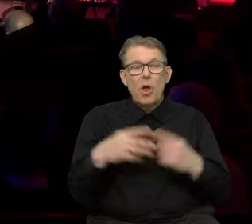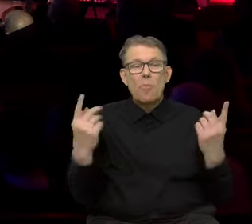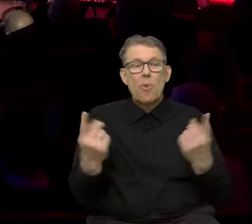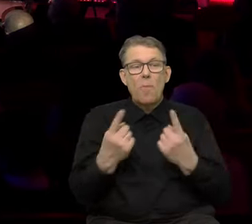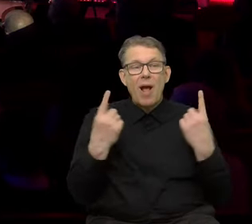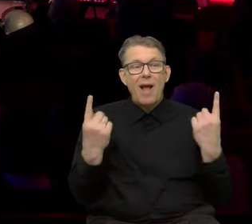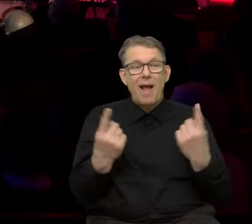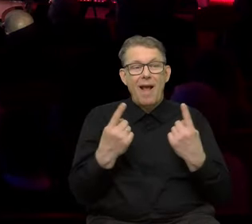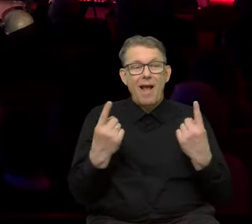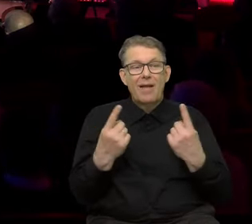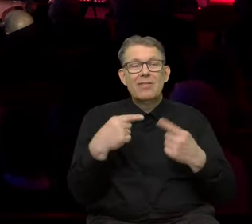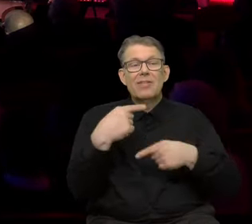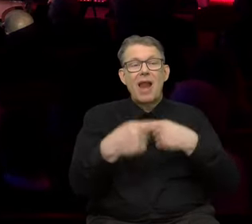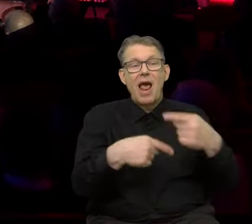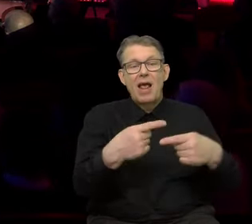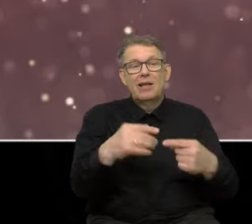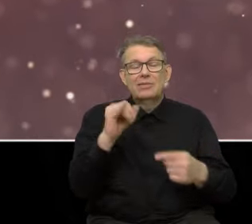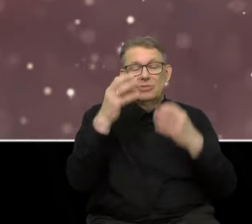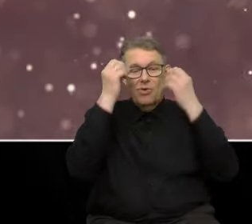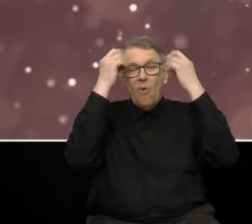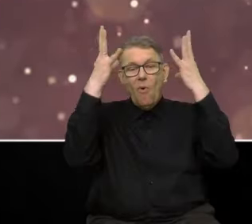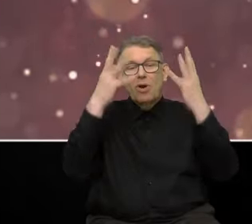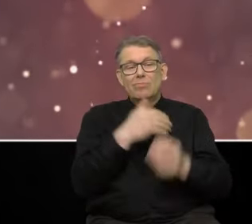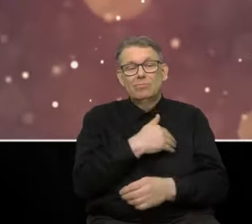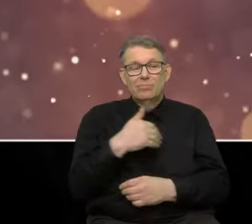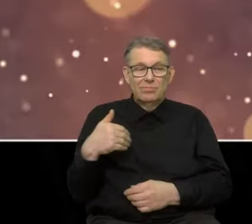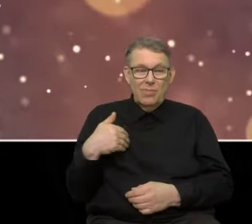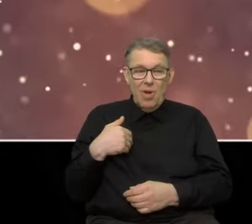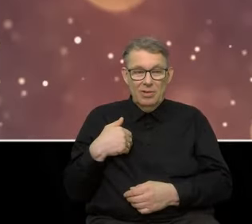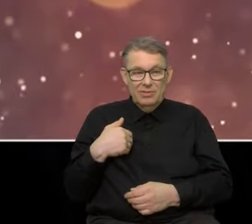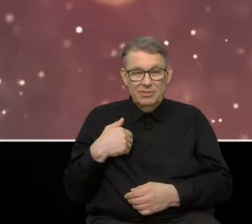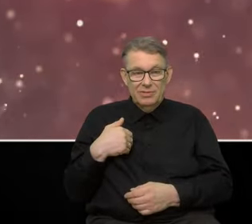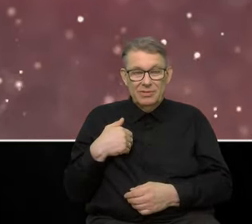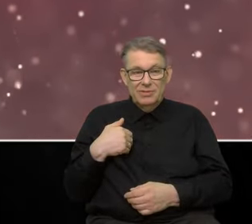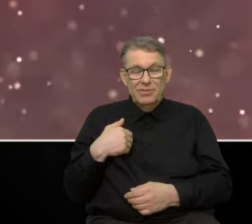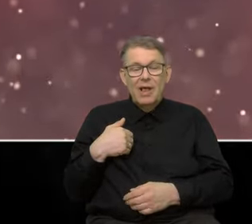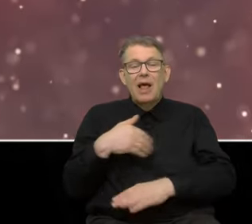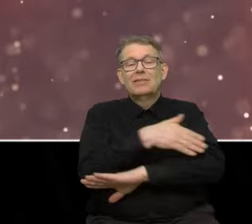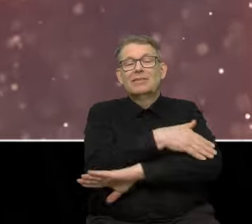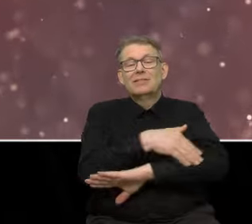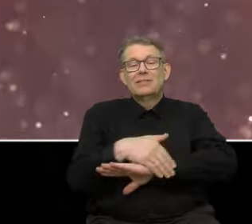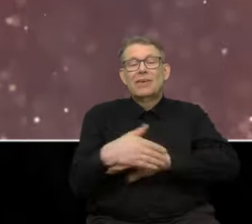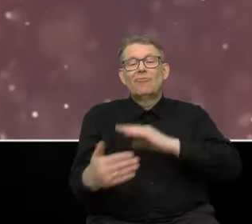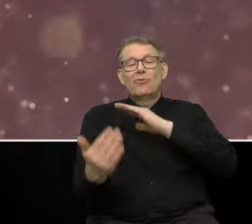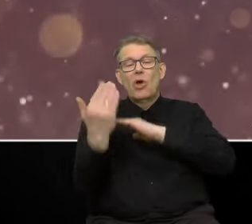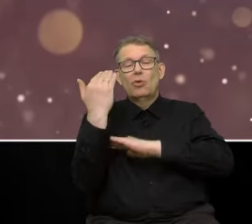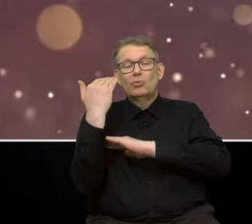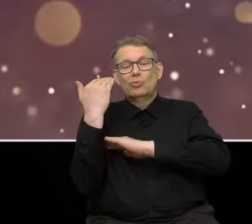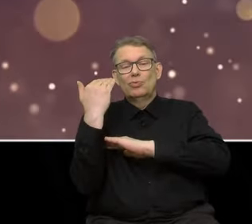Propagator tradycji i kultury polskiej na Kresach.